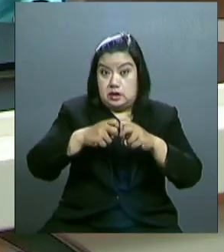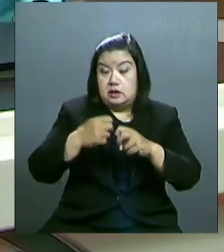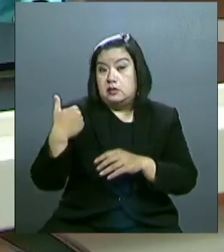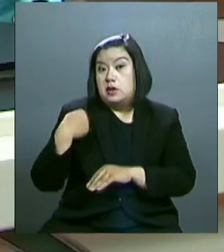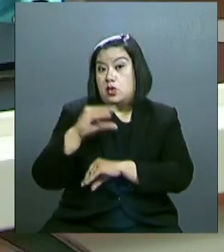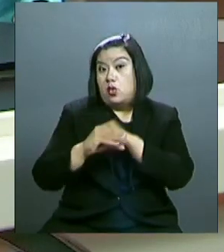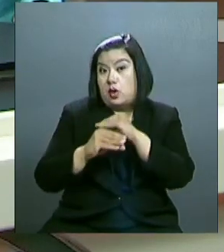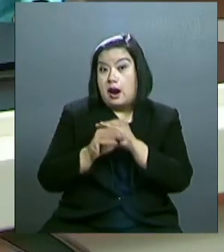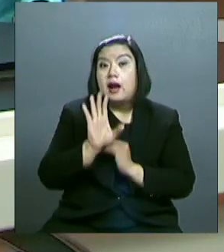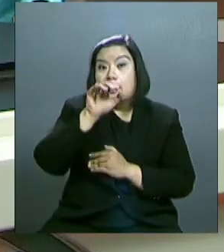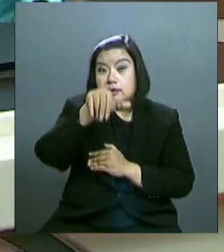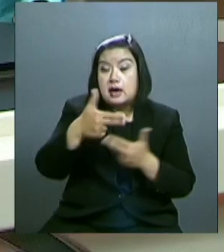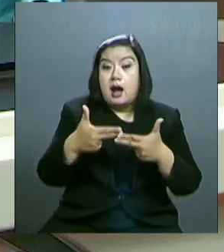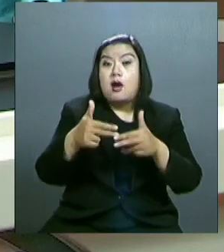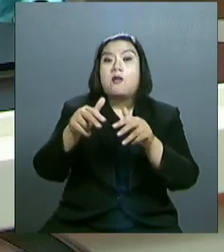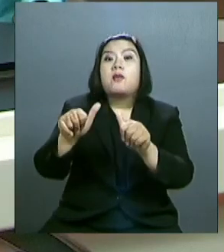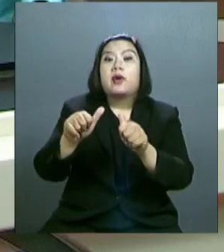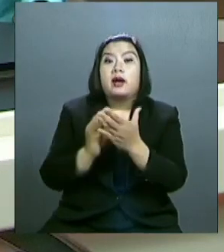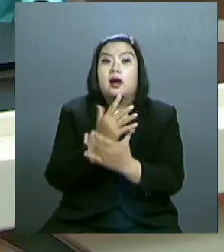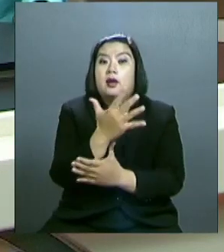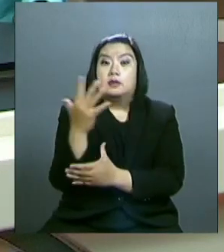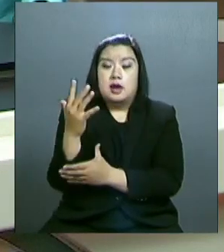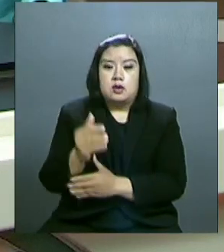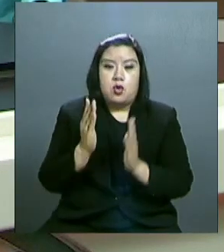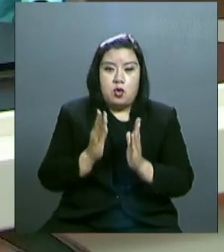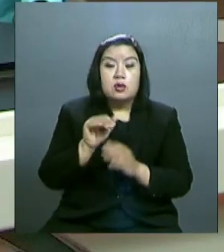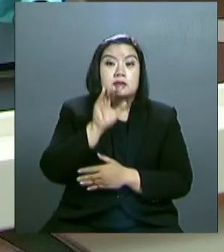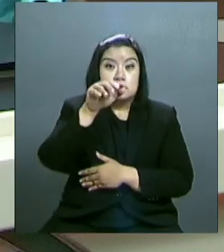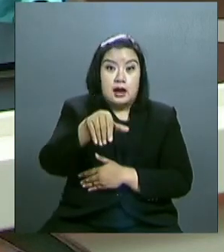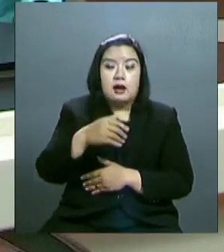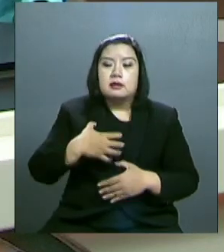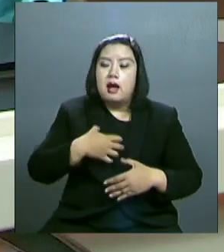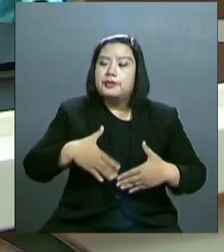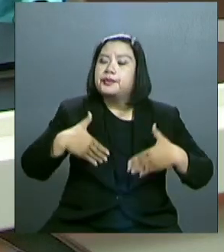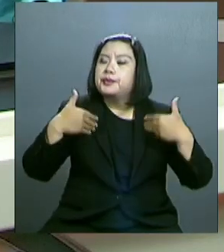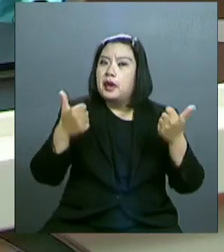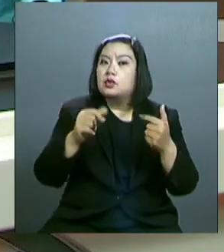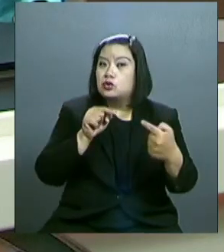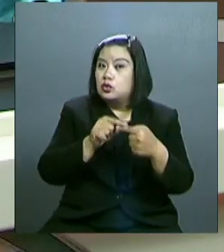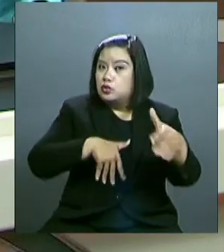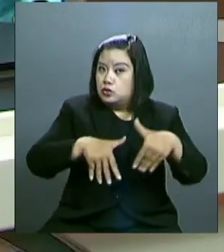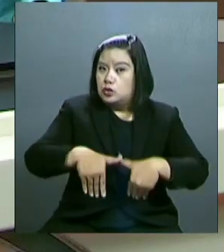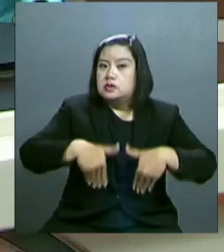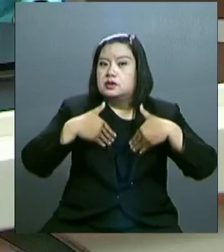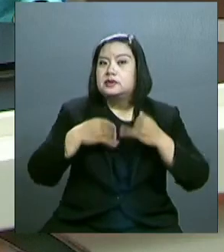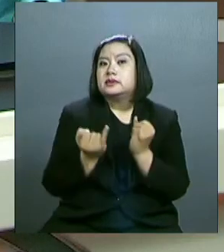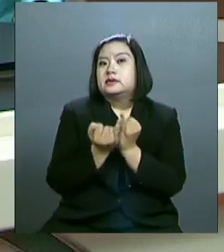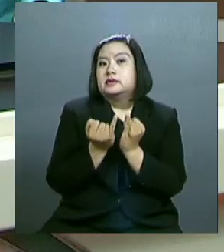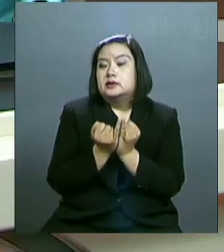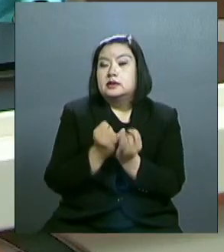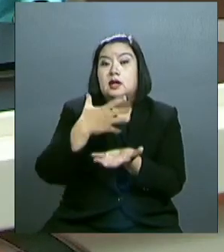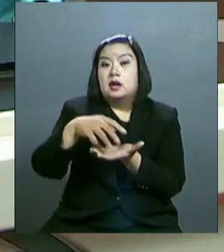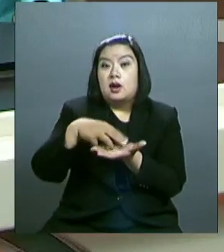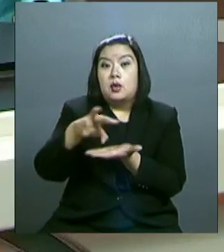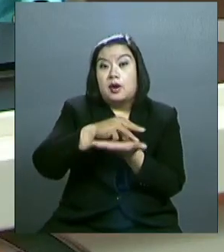ถิ่นเพื่อพัฒนาสุรินทร์บ้านเกิดเพื่อให้ทั้งคนและช้างมีคุณภาพชีวิตที่ดีในชุมชนติดตามกับนักข่าวพลเมืองสาขานิเทศศาสตร์มหาวิท